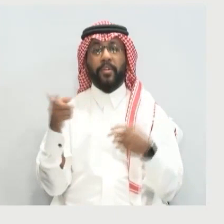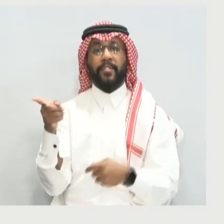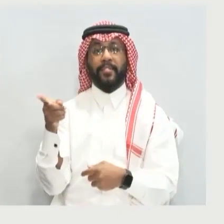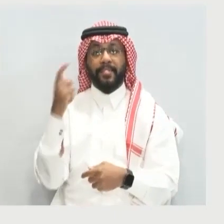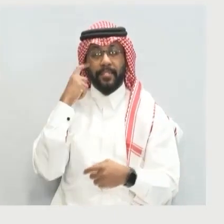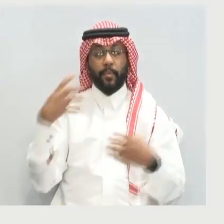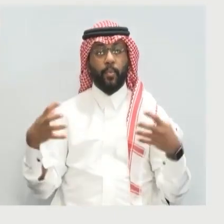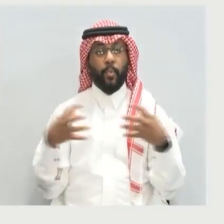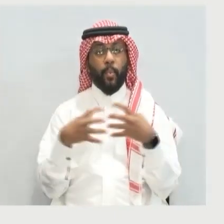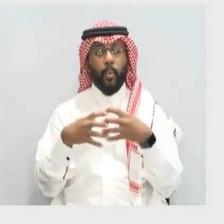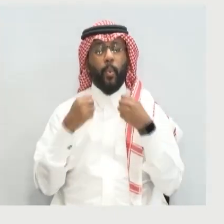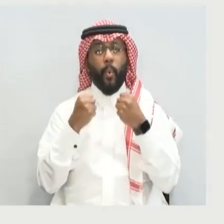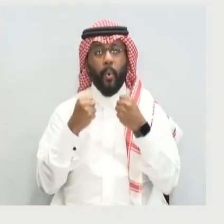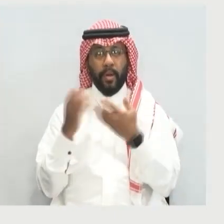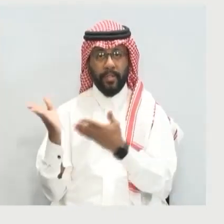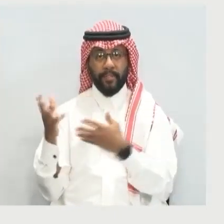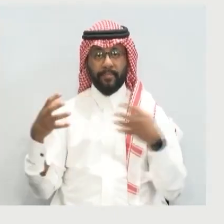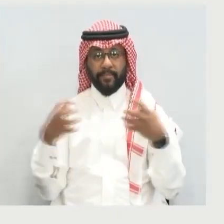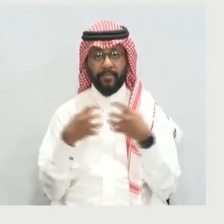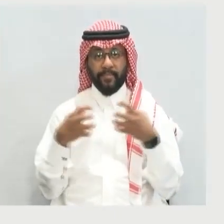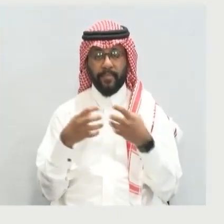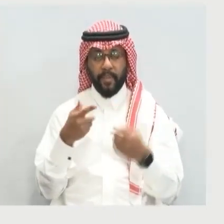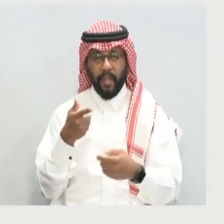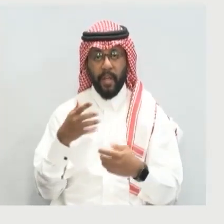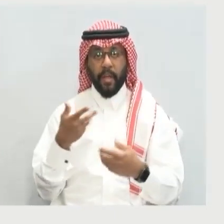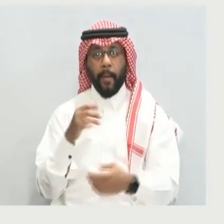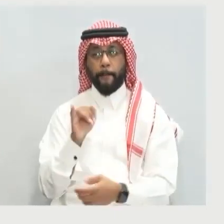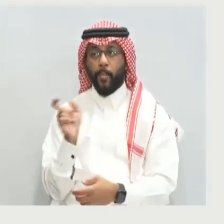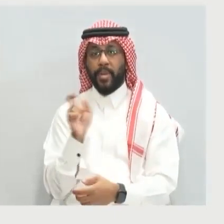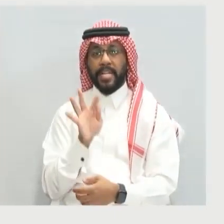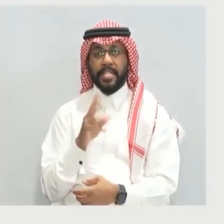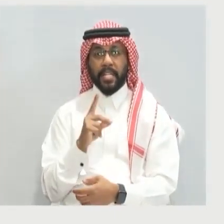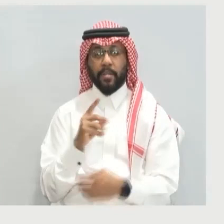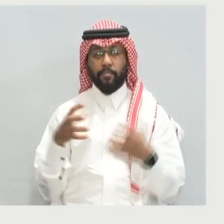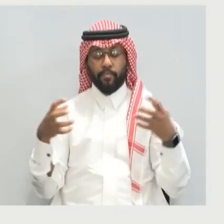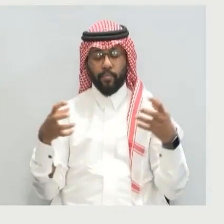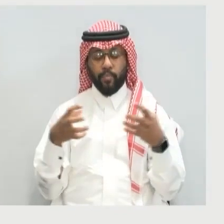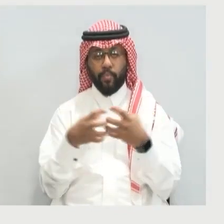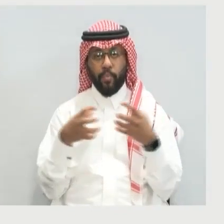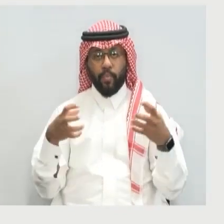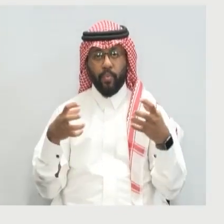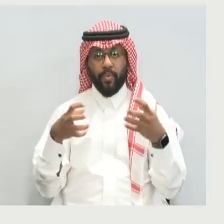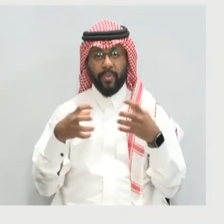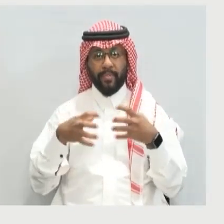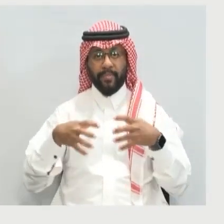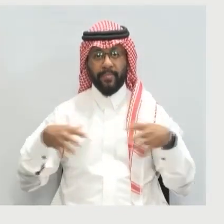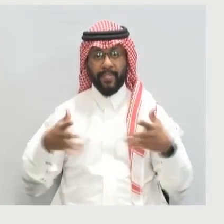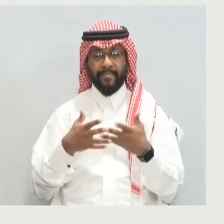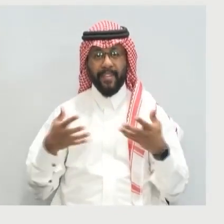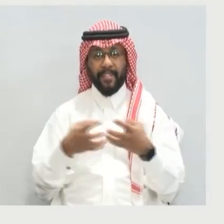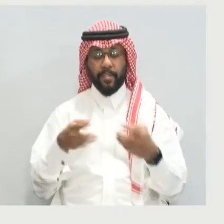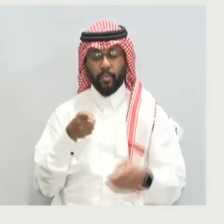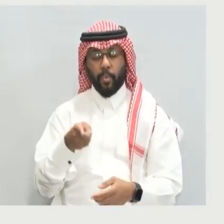لحظي ومؤقت مميه المعقد المنشط ثم بعد ذلك حدث انفصال وتكسير روابط ثم انتج لي